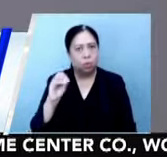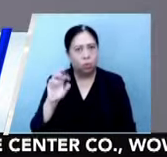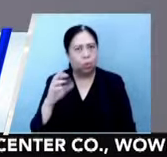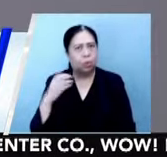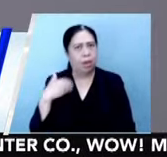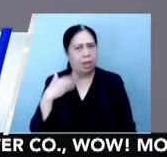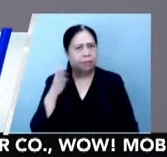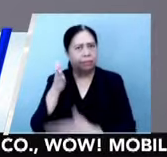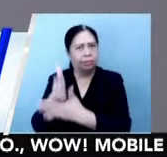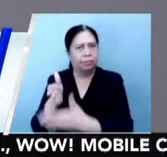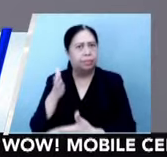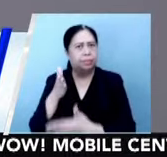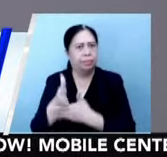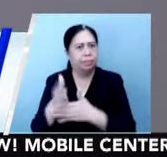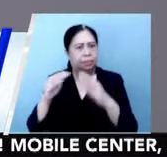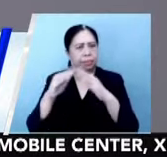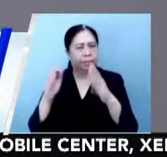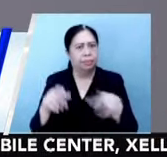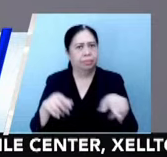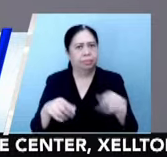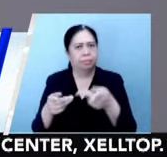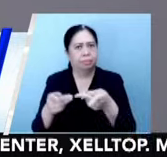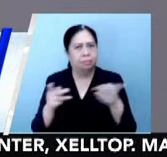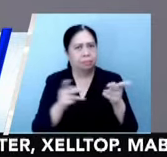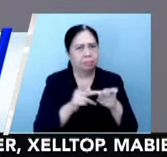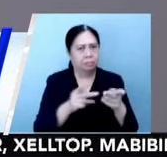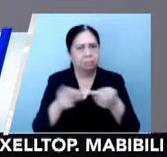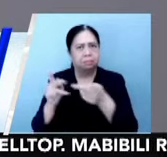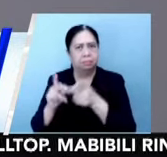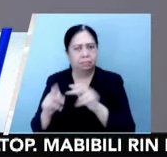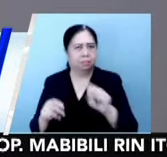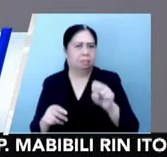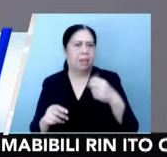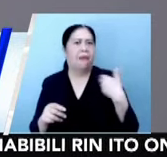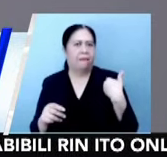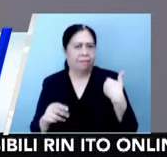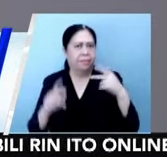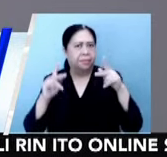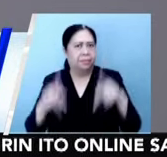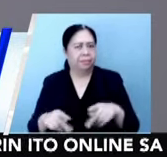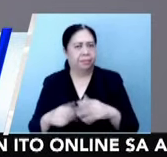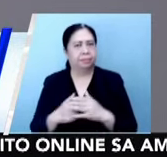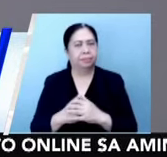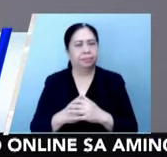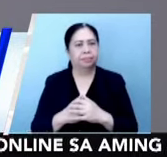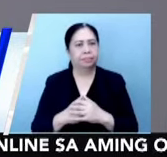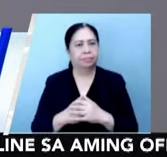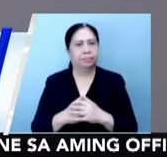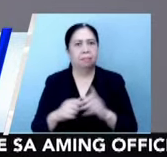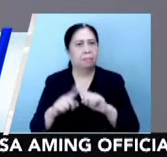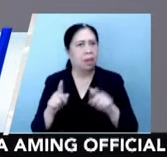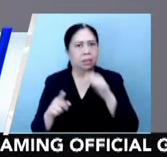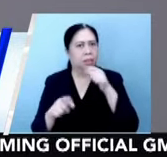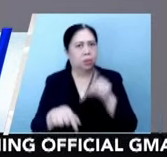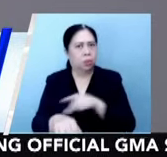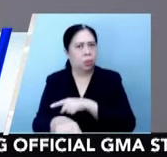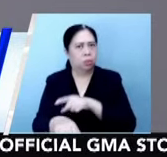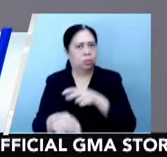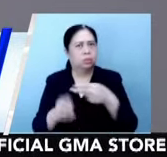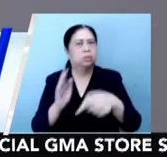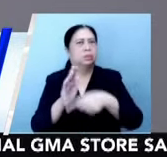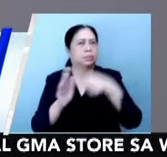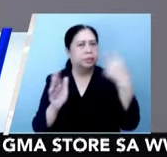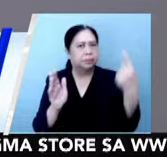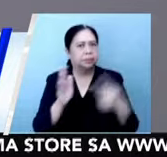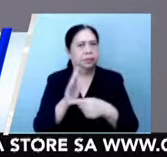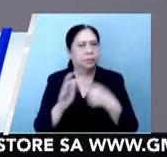ngang tao doon sa mga lugar na ito at hindi nagtatagal. Paminsan-minsan may